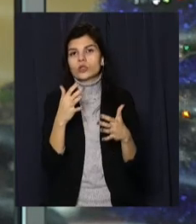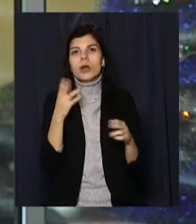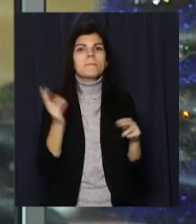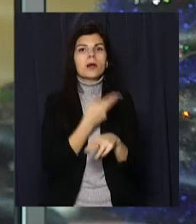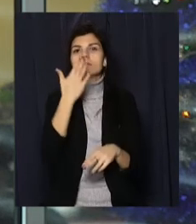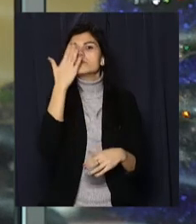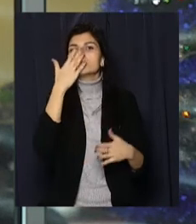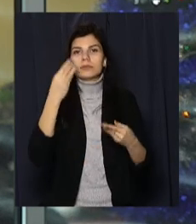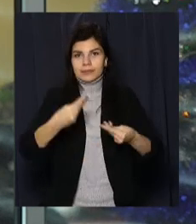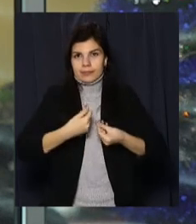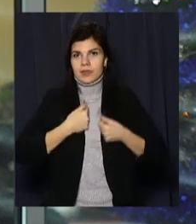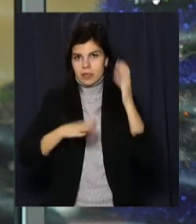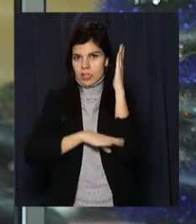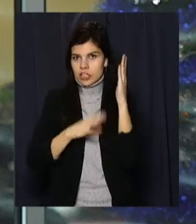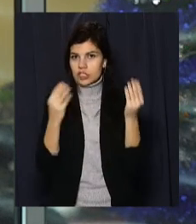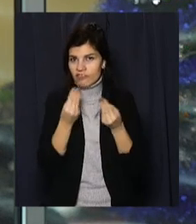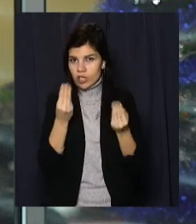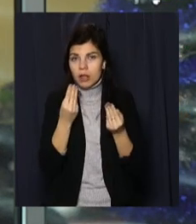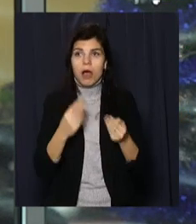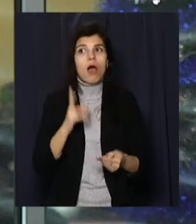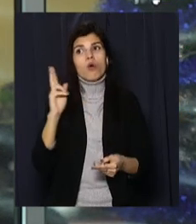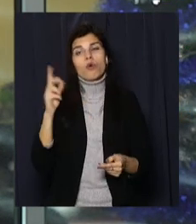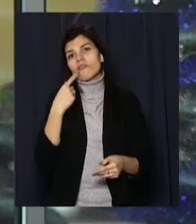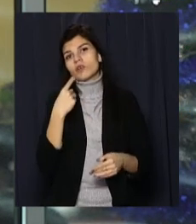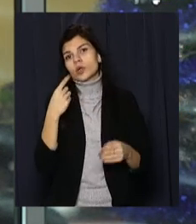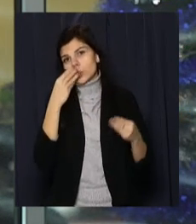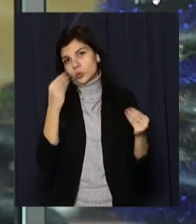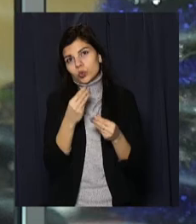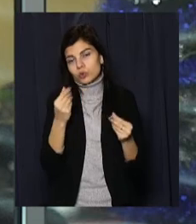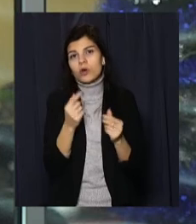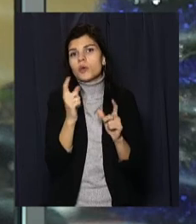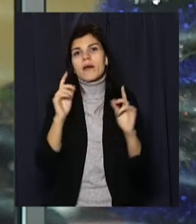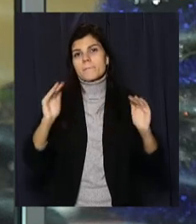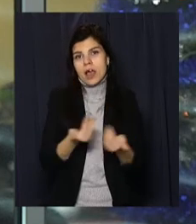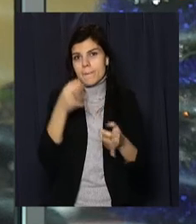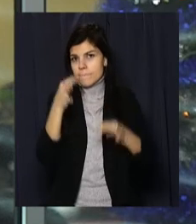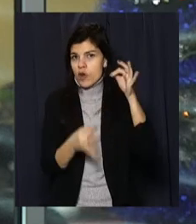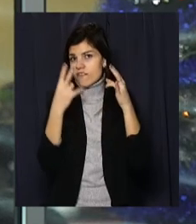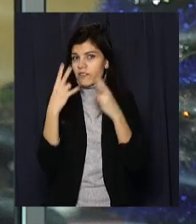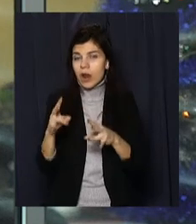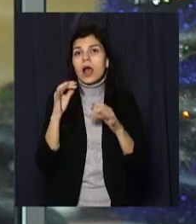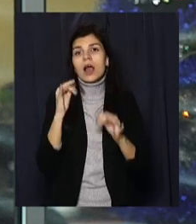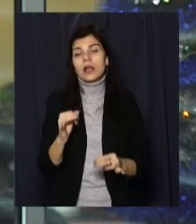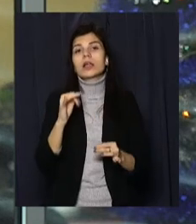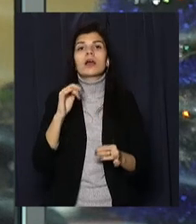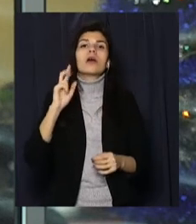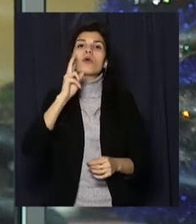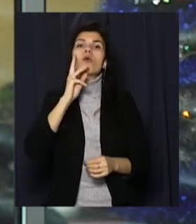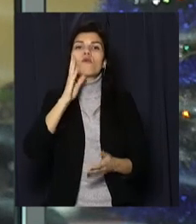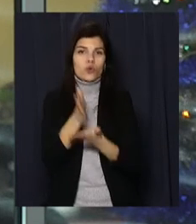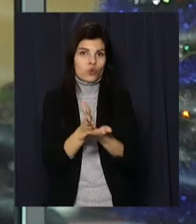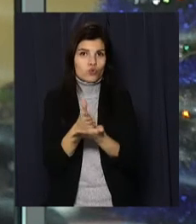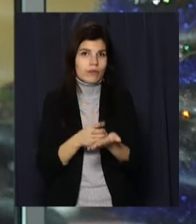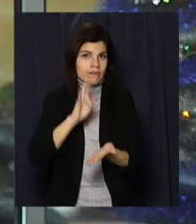хвої, інші віддають перевагу ялинці штучній. Мовляв, вона і природі менше шкодить, і служитиме довше. Тож, яку